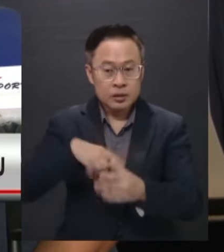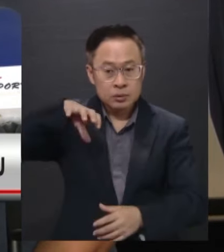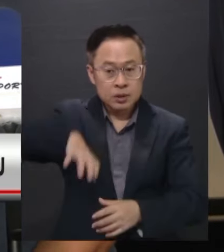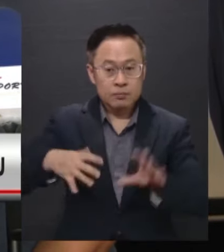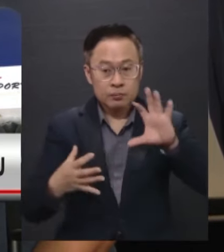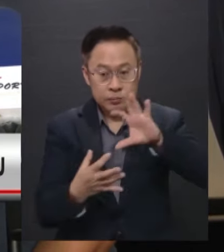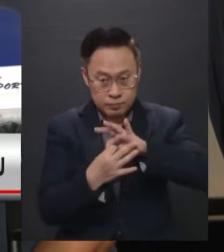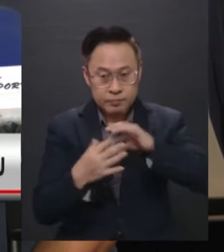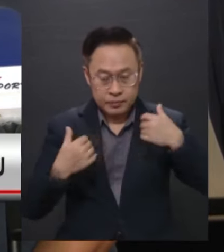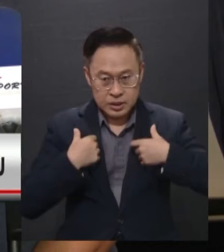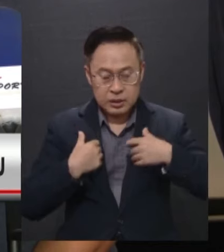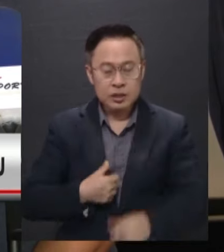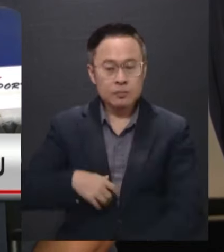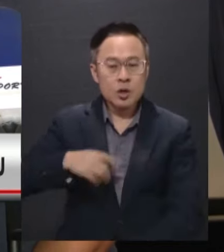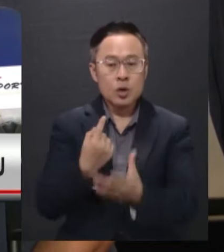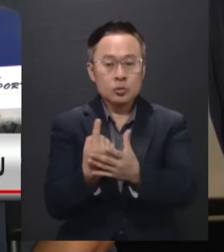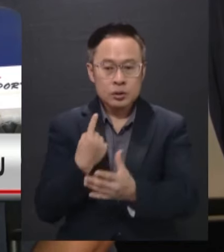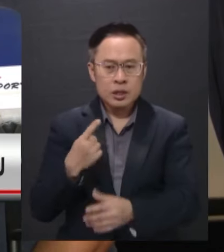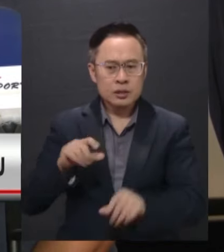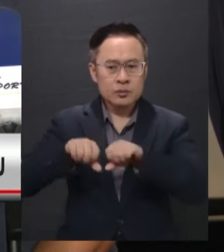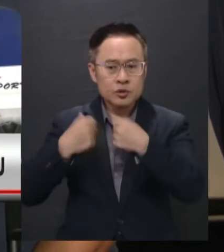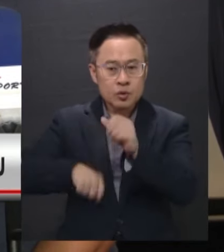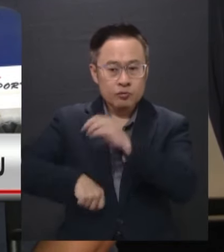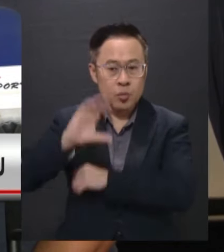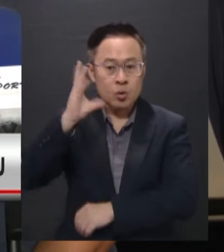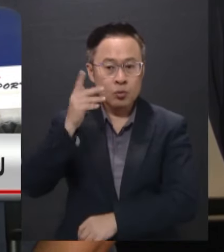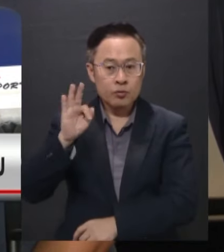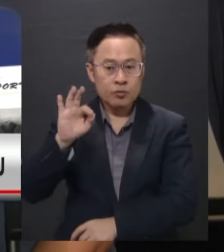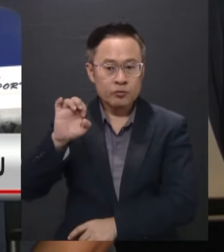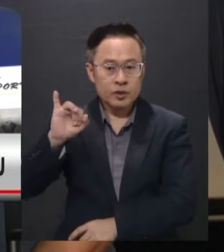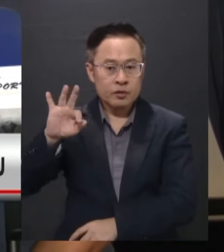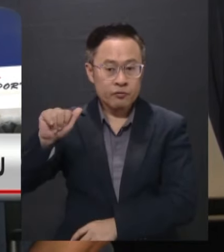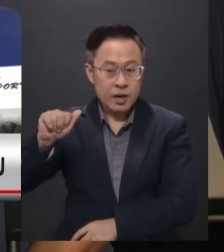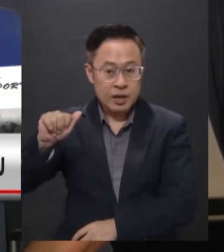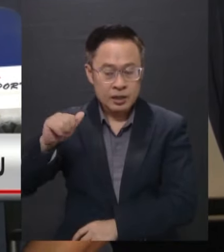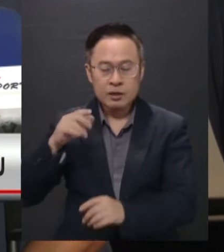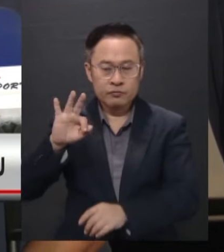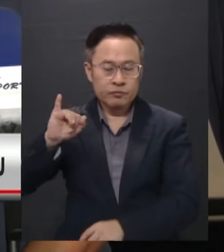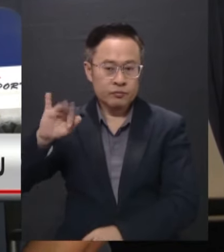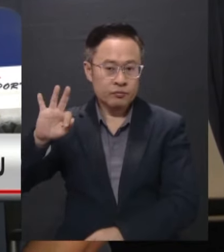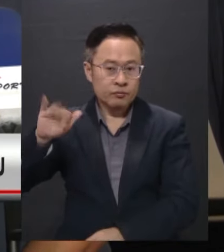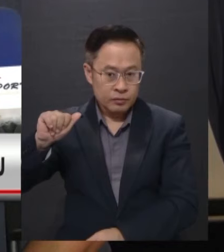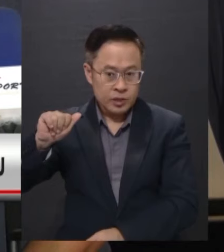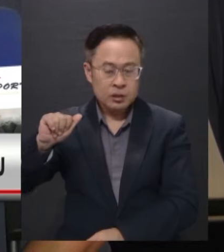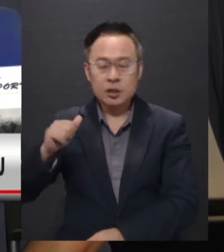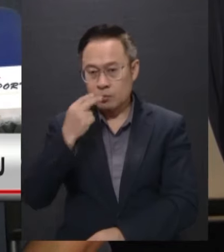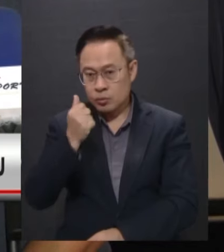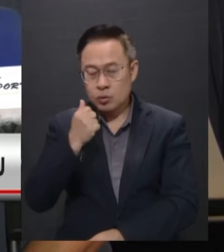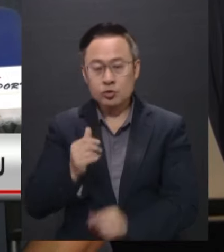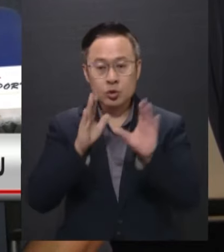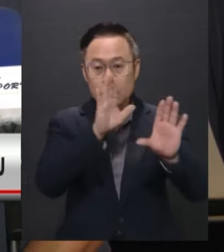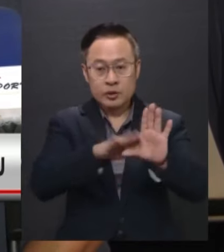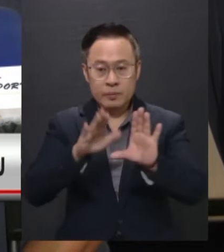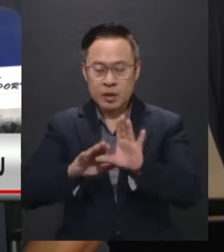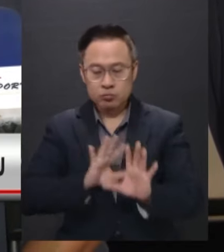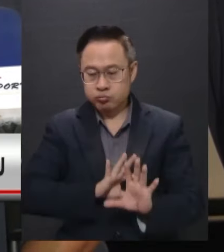เกตการด้วยแต่เพียงแค่ร่วมสังเกตการเท่านั้นนะคะแต่ผู้สมัครก็ไม่ได้ร่วมประชุมนะ ค่